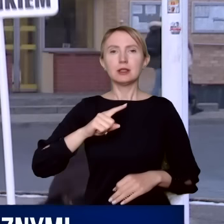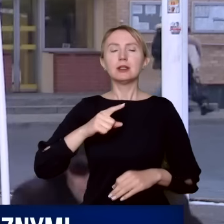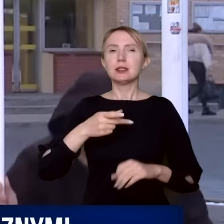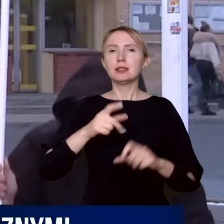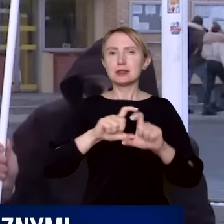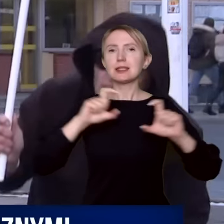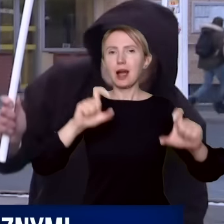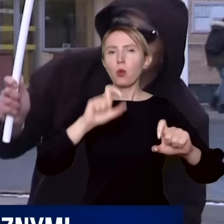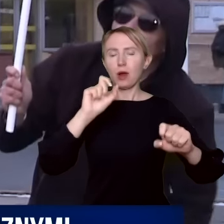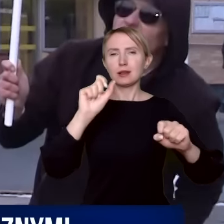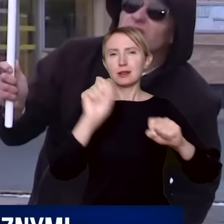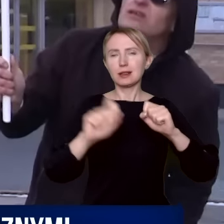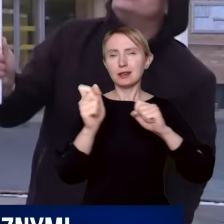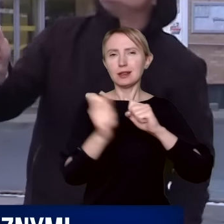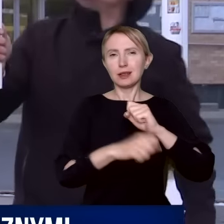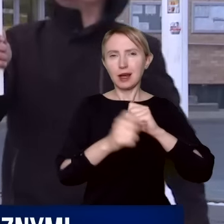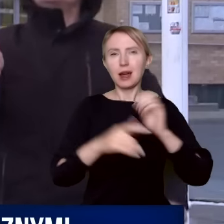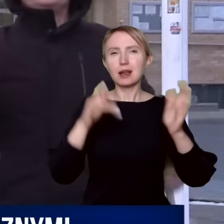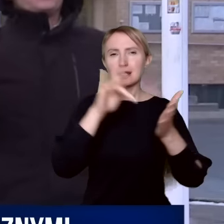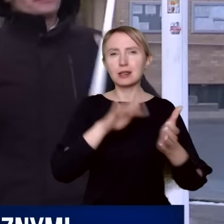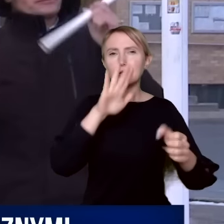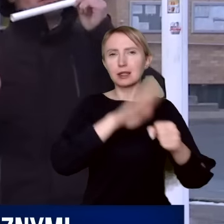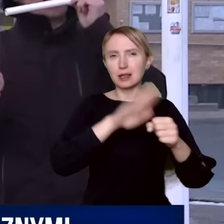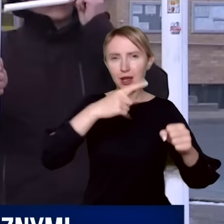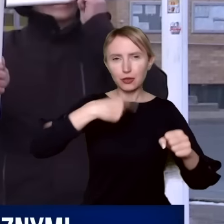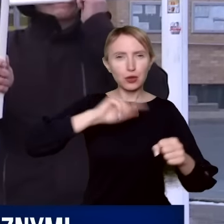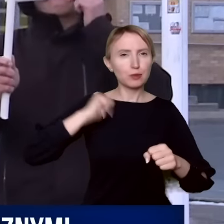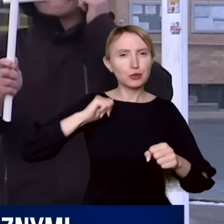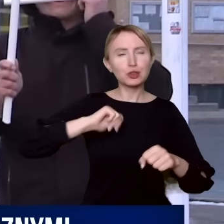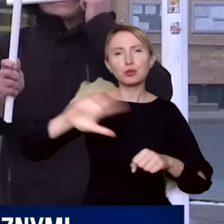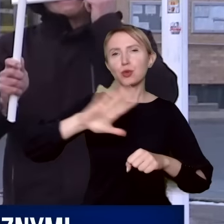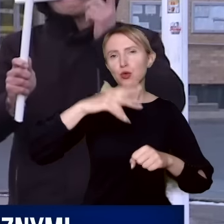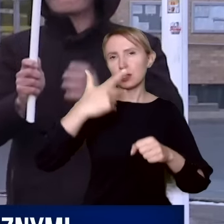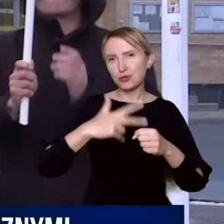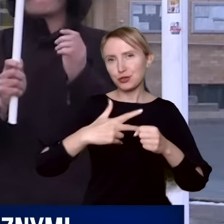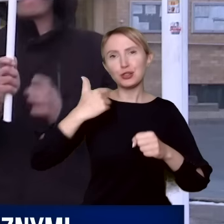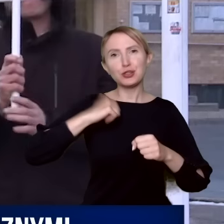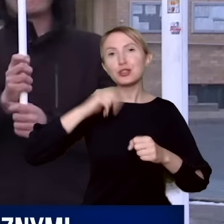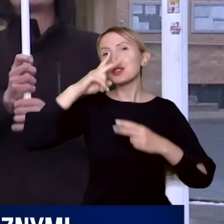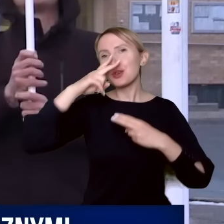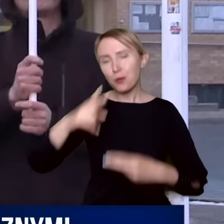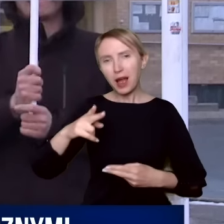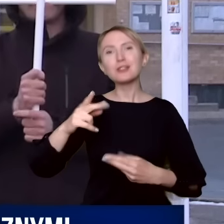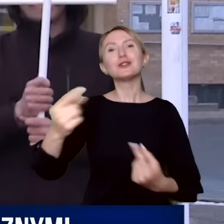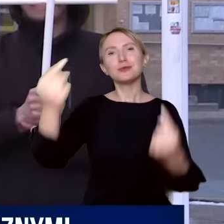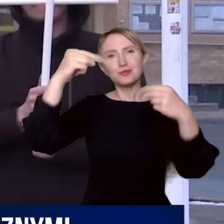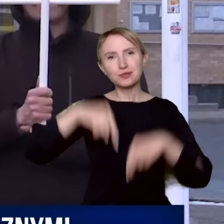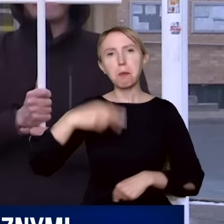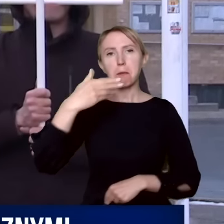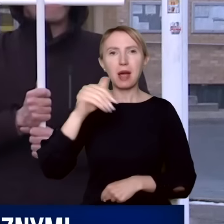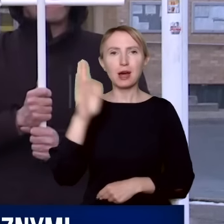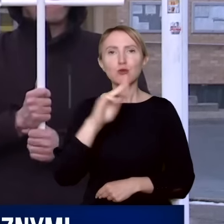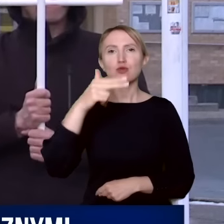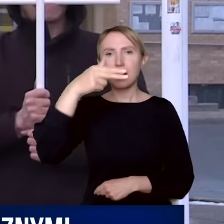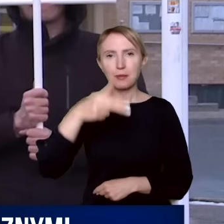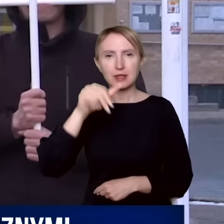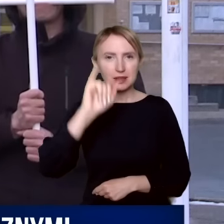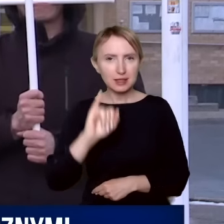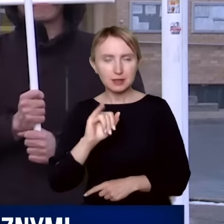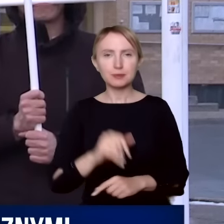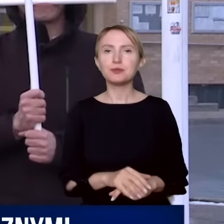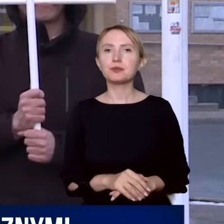w Radomiu. Czekamy, by o 17.30 zobaczyć tutaj Mariusza Kamińskiego. Nie jest